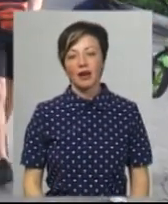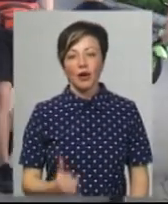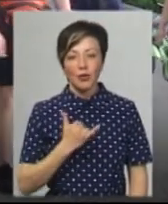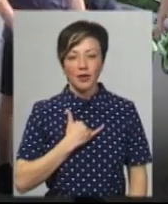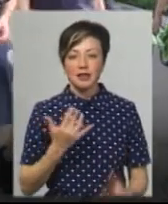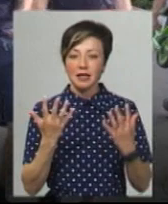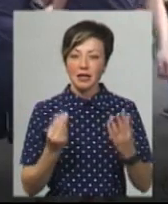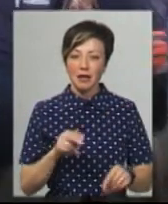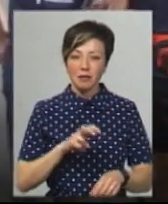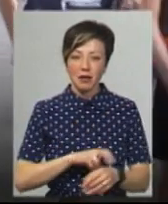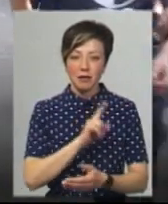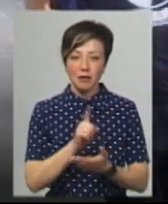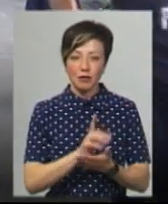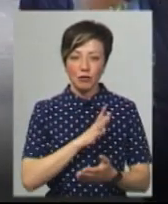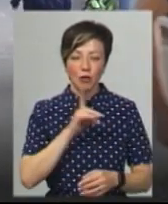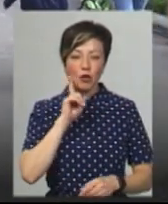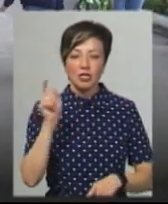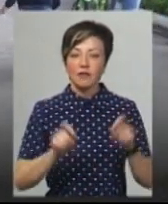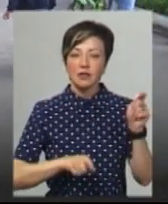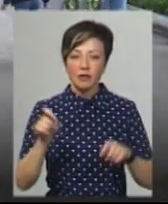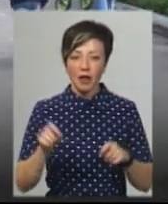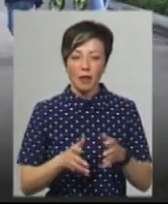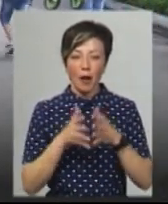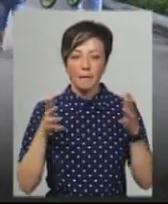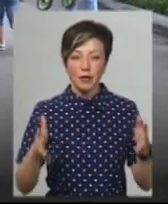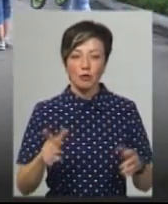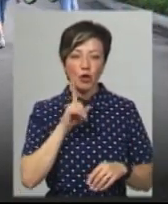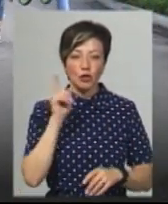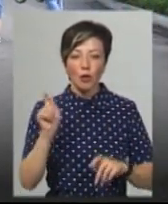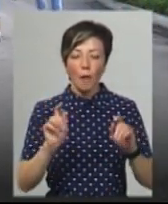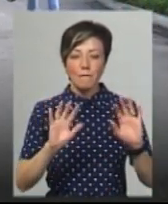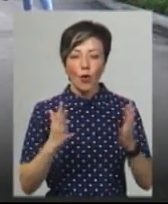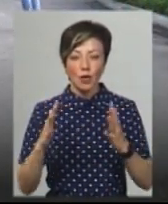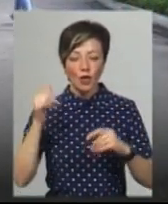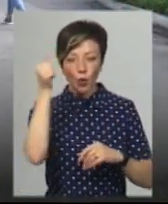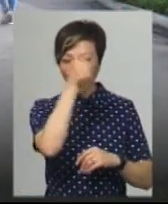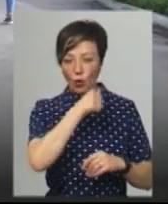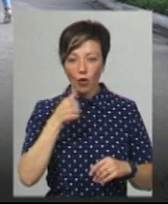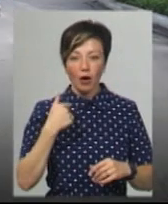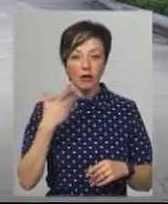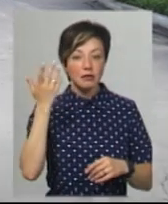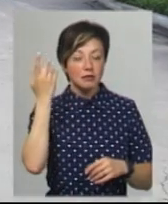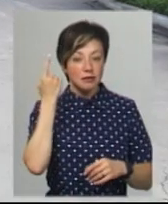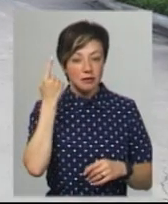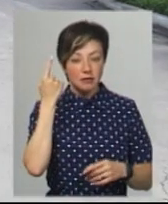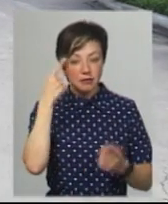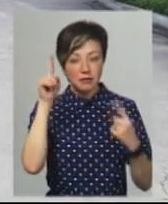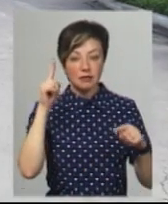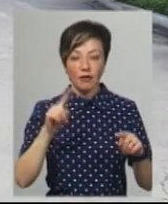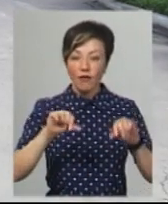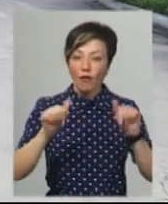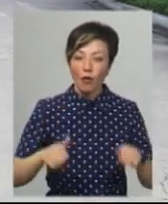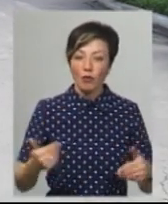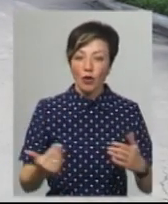якраз таки мав бути наш молодіжний фестиваль, що є найбільшою молодіжною подією року. От, і коли ми гадали якісь альтернативні формати під цьогорічній рік,